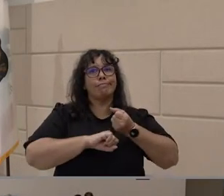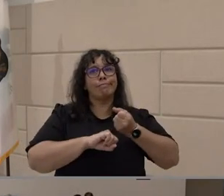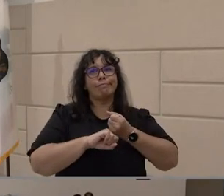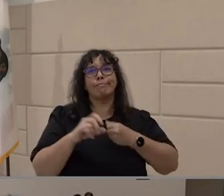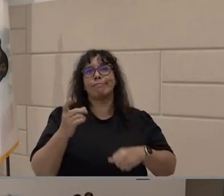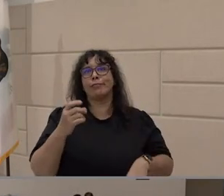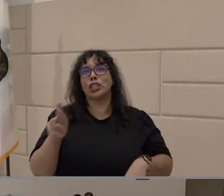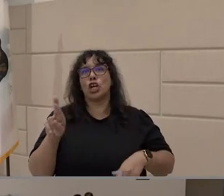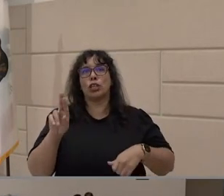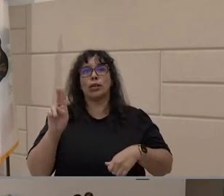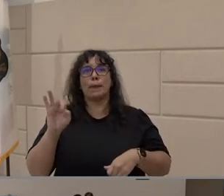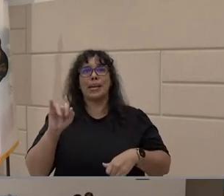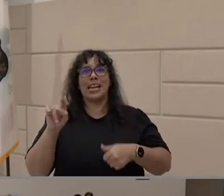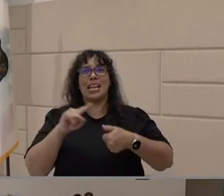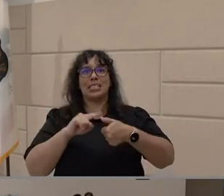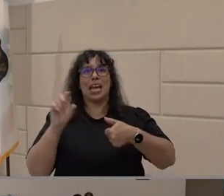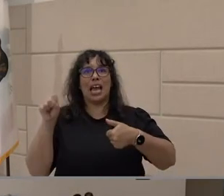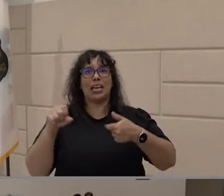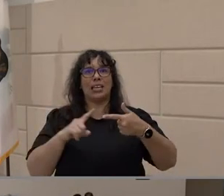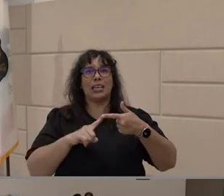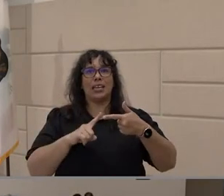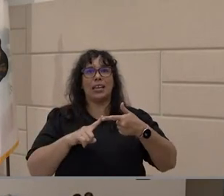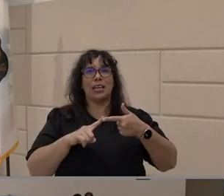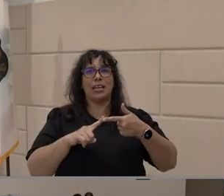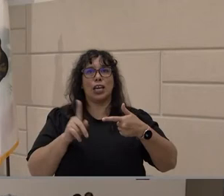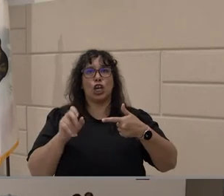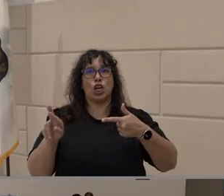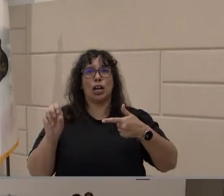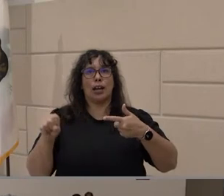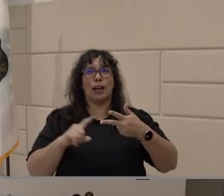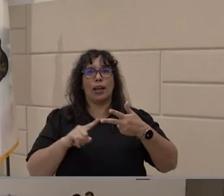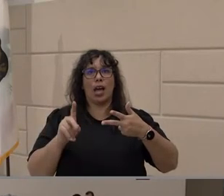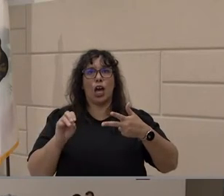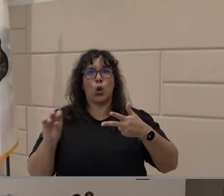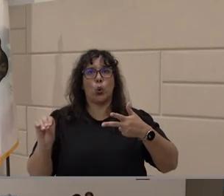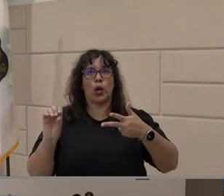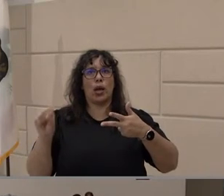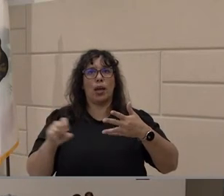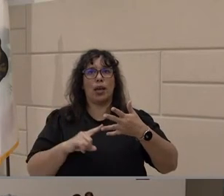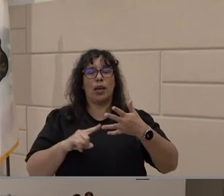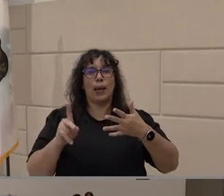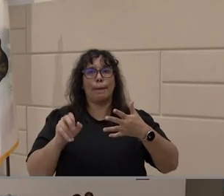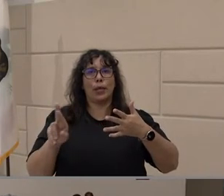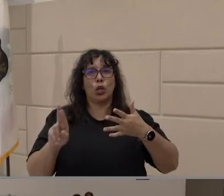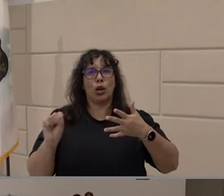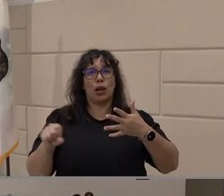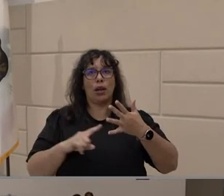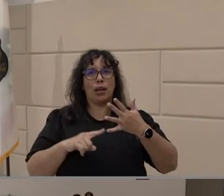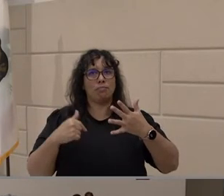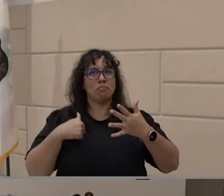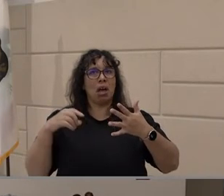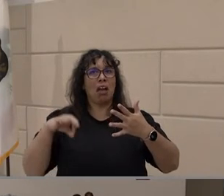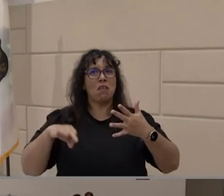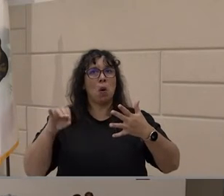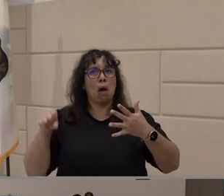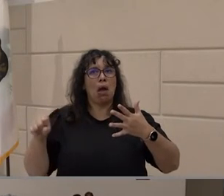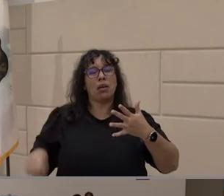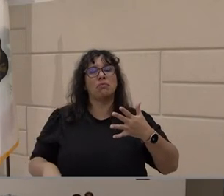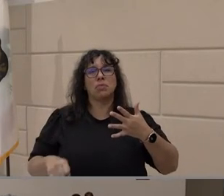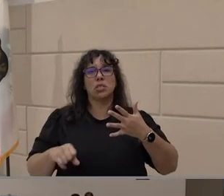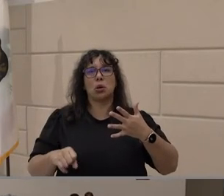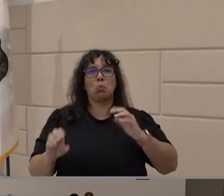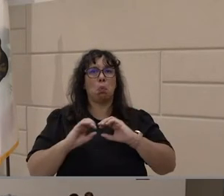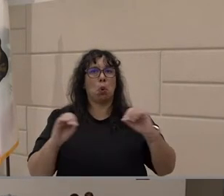តើមានការយល់ព្រមយល់ព្រមយល់ព្រមយល់ព្រមយល់ព្រមក៏យល់ព្រ